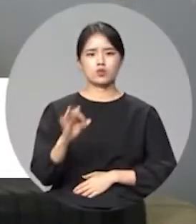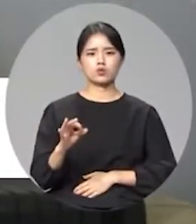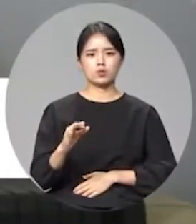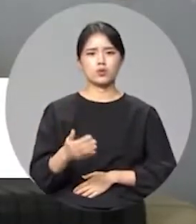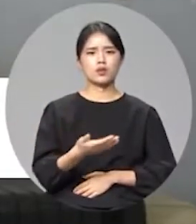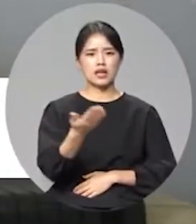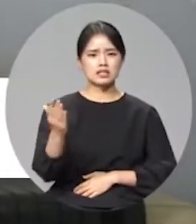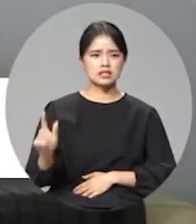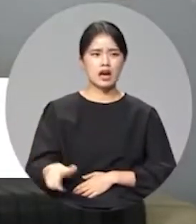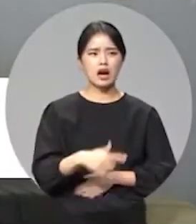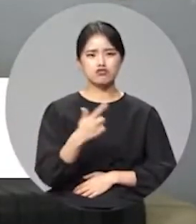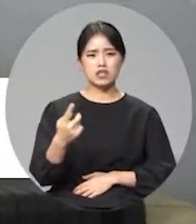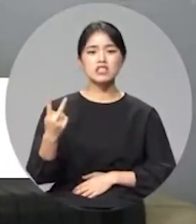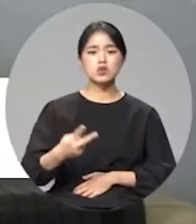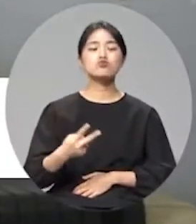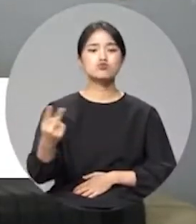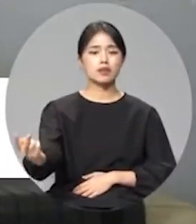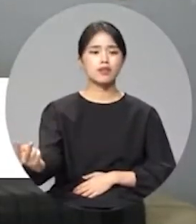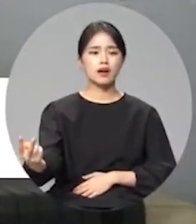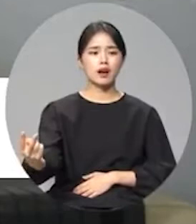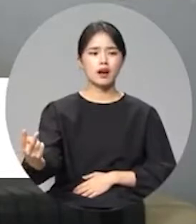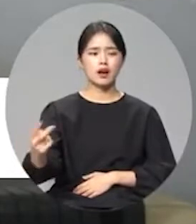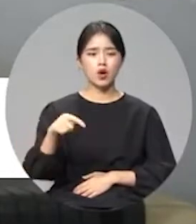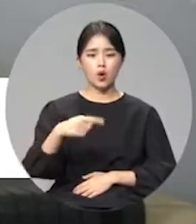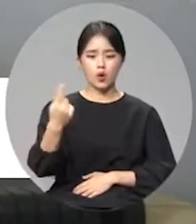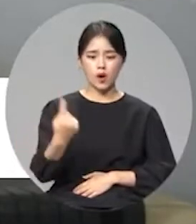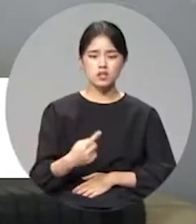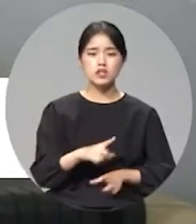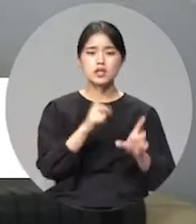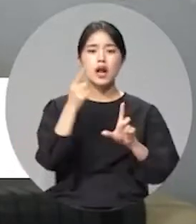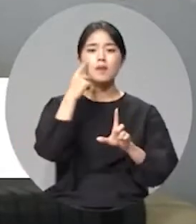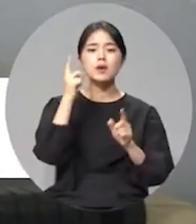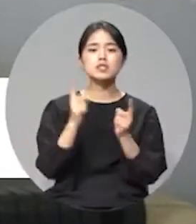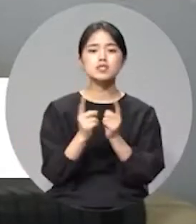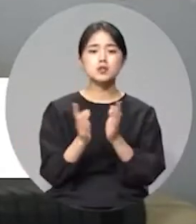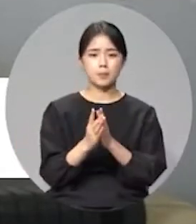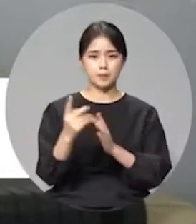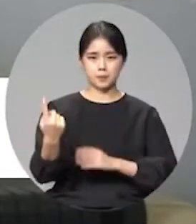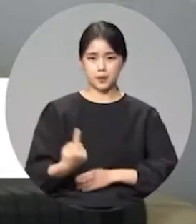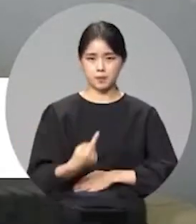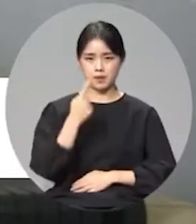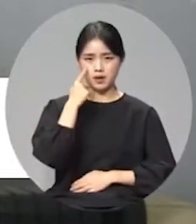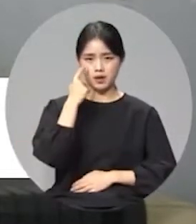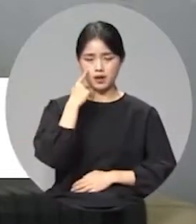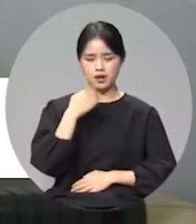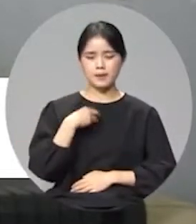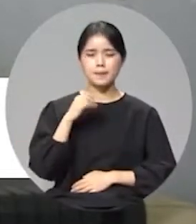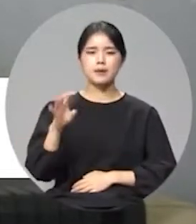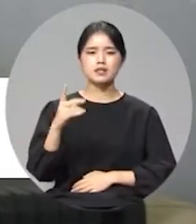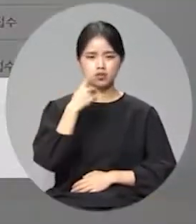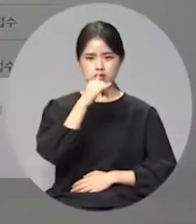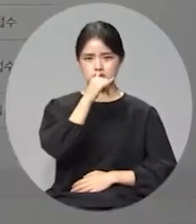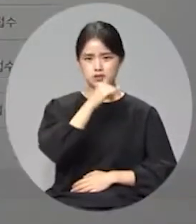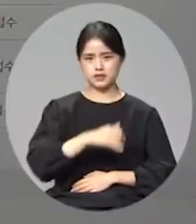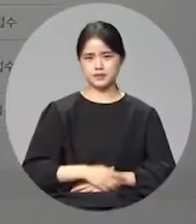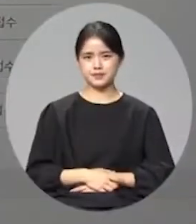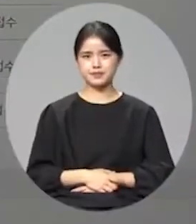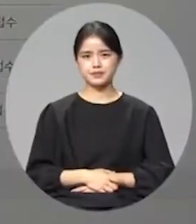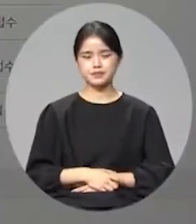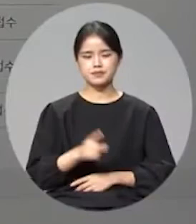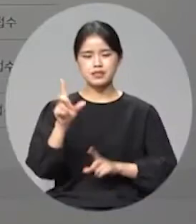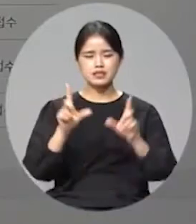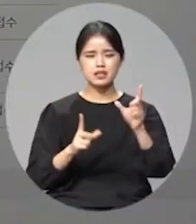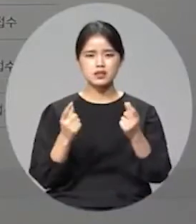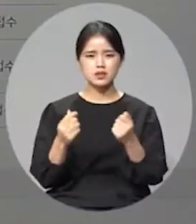내가 하루에 2천 원씩 주겠다. 여기 와서 한번 살아보겠냐. 이런 얘기를 했습니다.